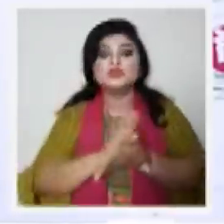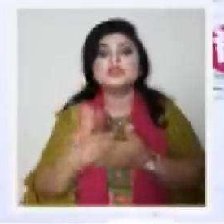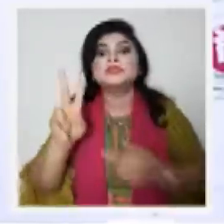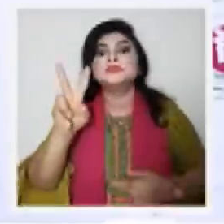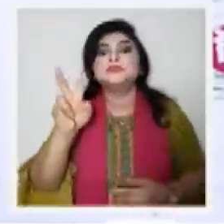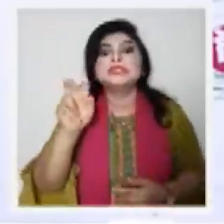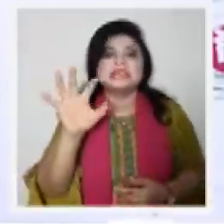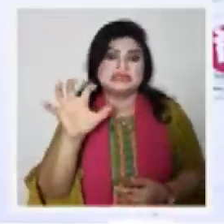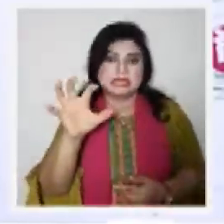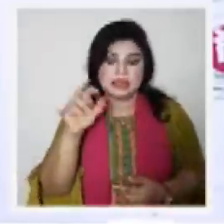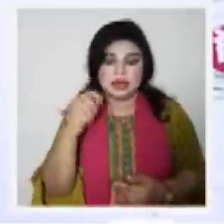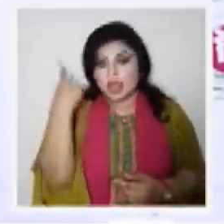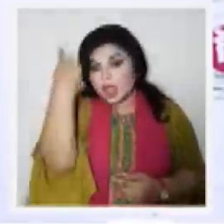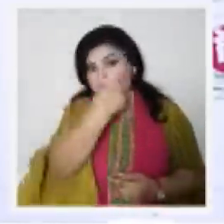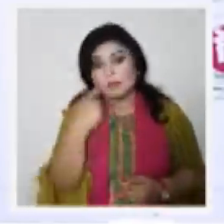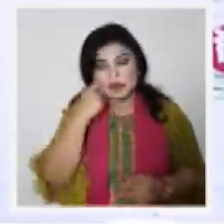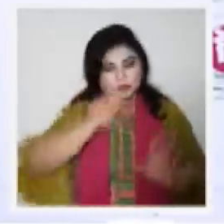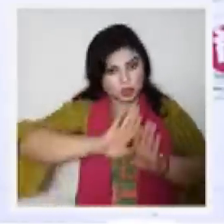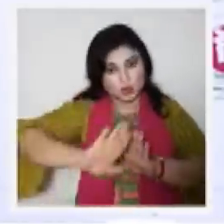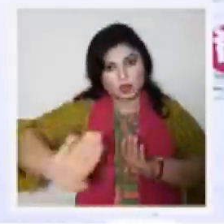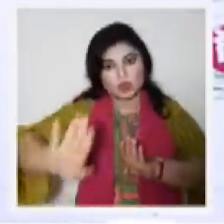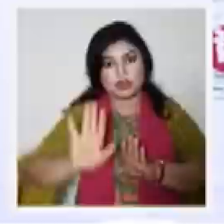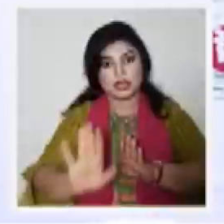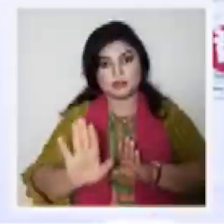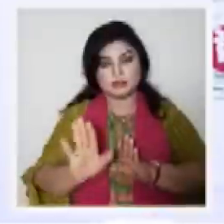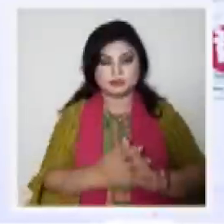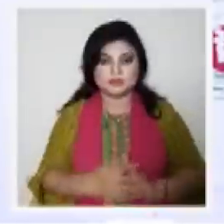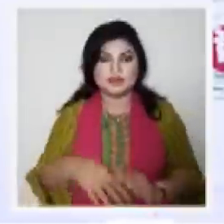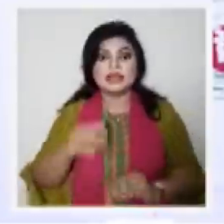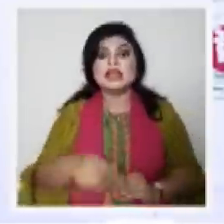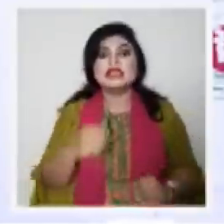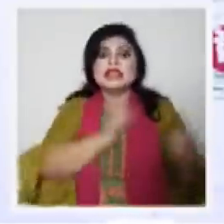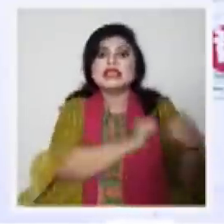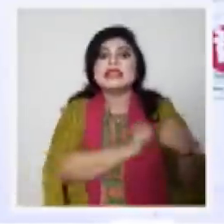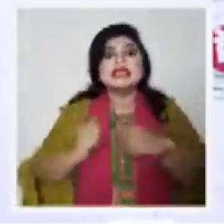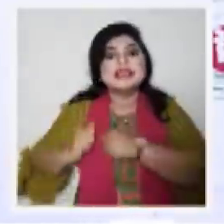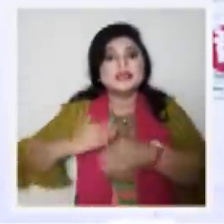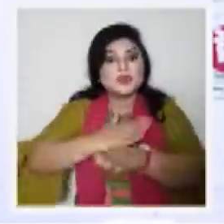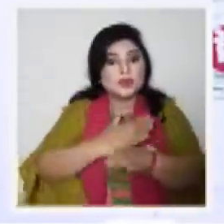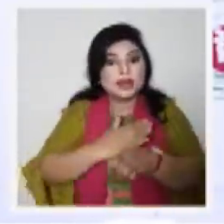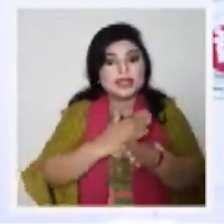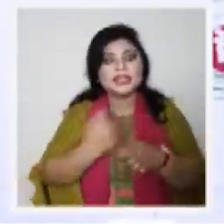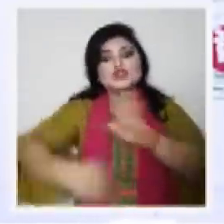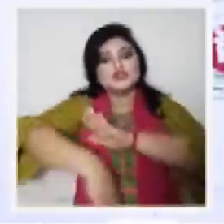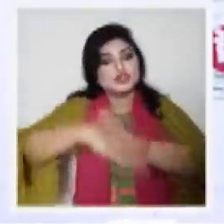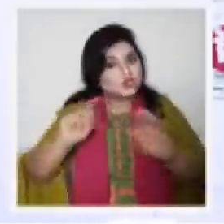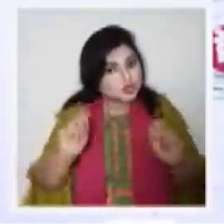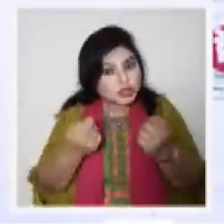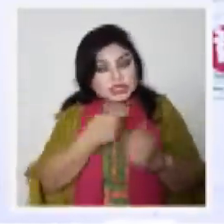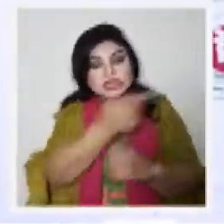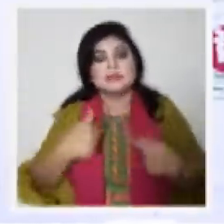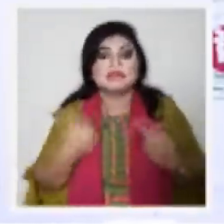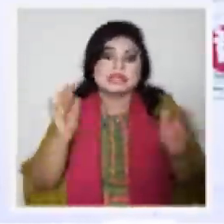যেমন সঠিকভাবে মাস্ক পরা, বারবার সাবান পানি দিয়ে হাত ধোয়া, সামাজিক দূরত্ব বজায় রাখা, জনসমাবেশ এড়িয়ে